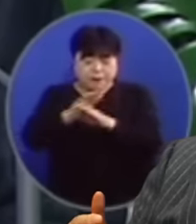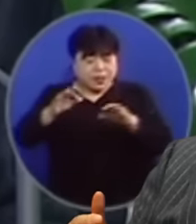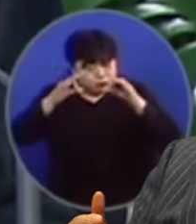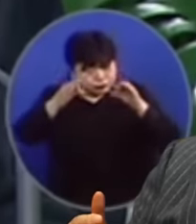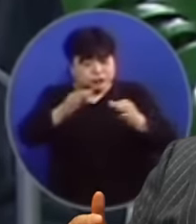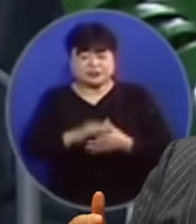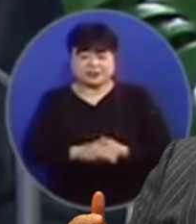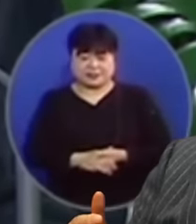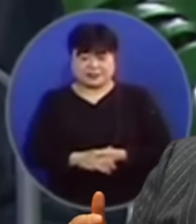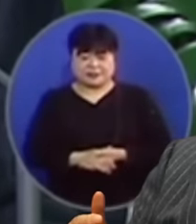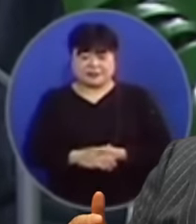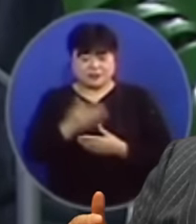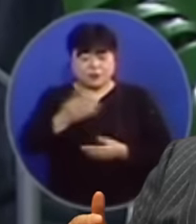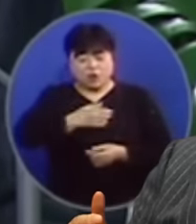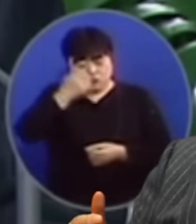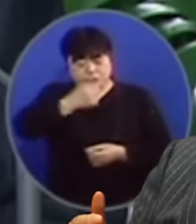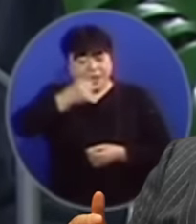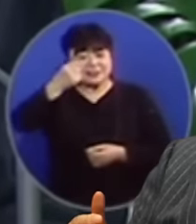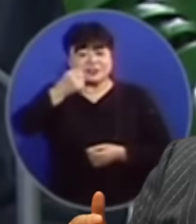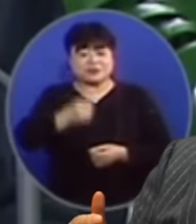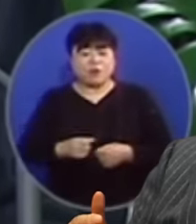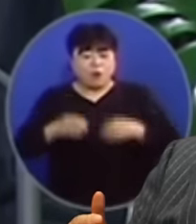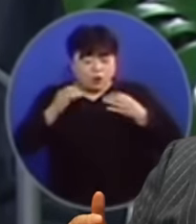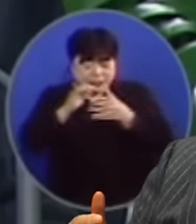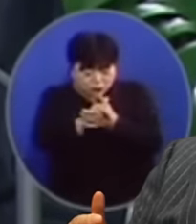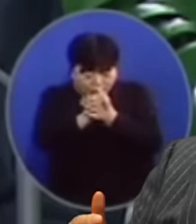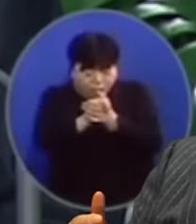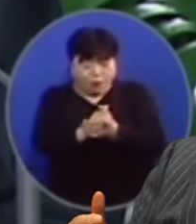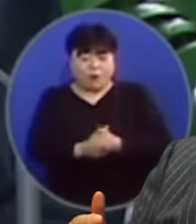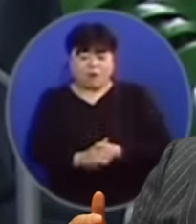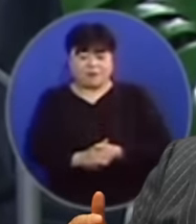부르짖는 것입니다. 여러분 꿈을 꾸고서 부르짖고